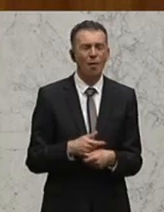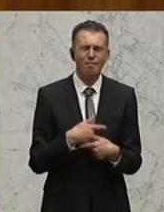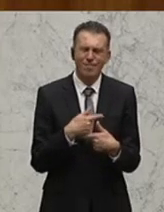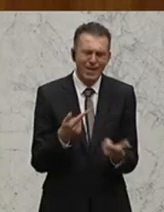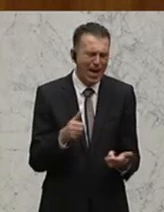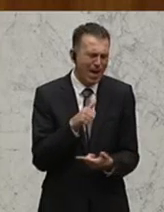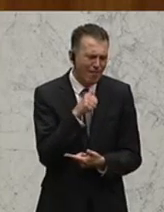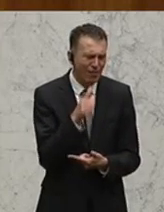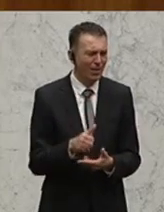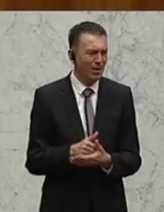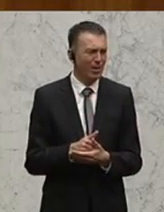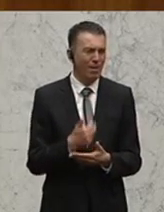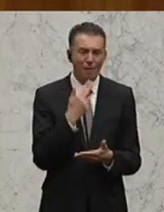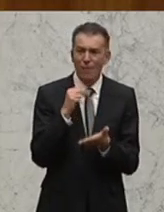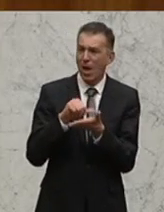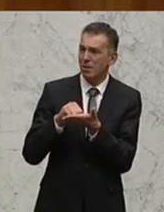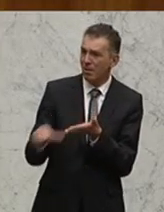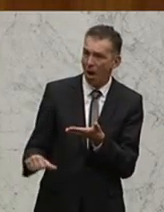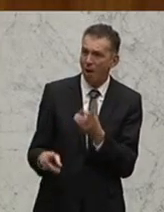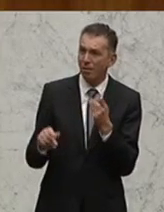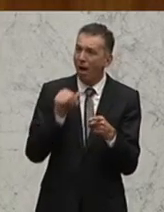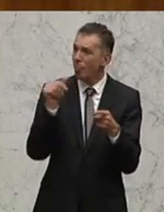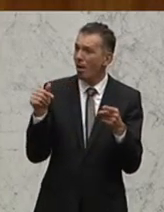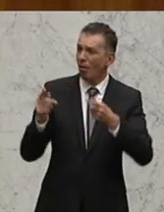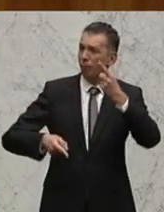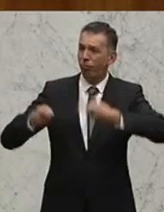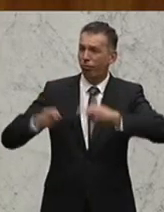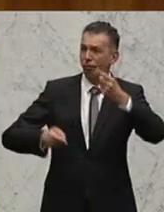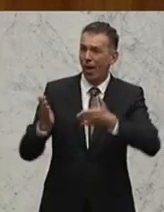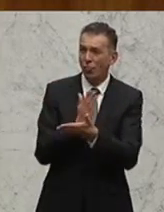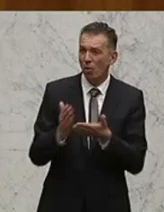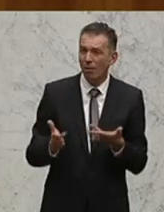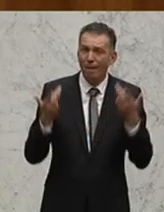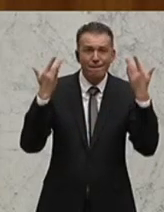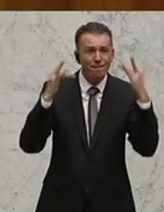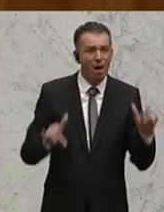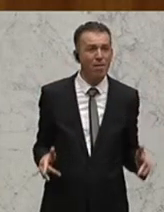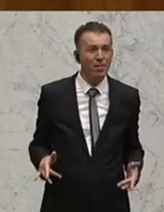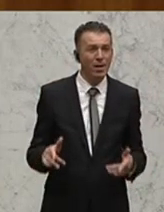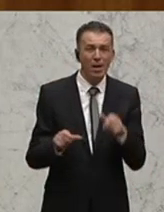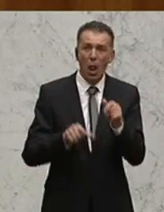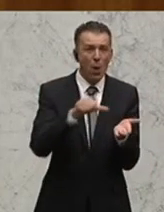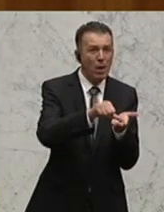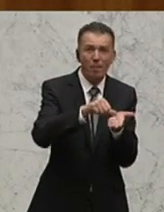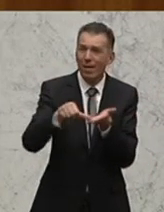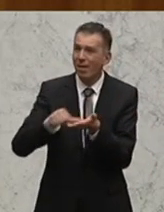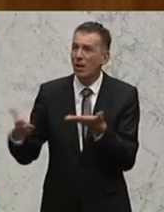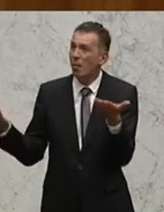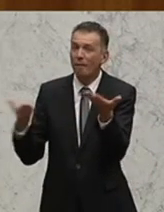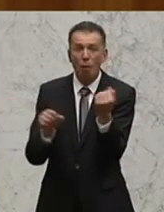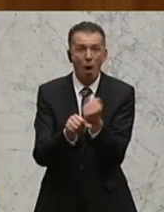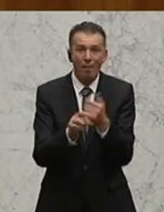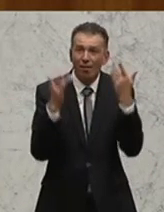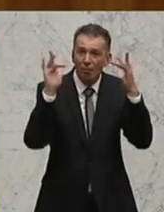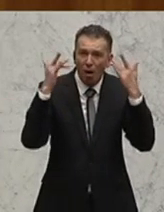mehr sein, dass der zahlt, nicht mehr anschaffen kann, dass der zahlt, nicht mehr weiß, wo die Leute, die er zahlt, auch tatsächlich beschäftigt